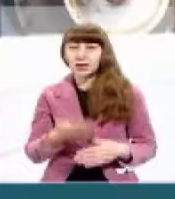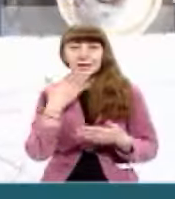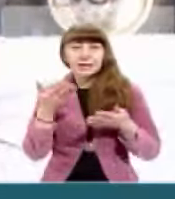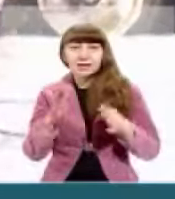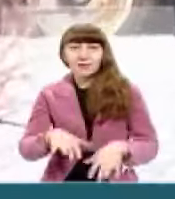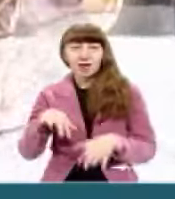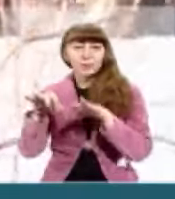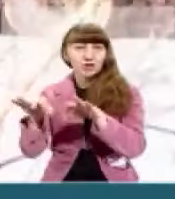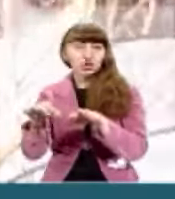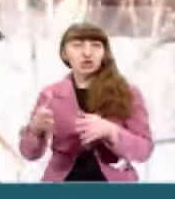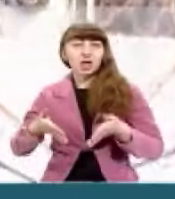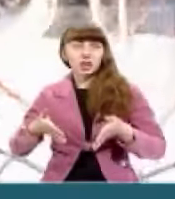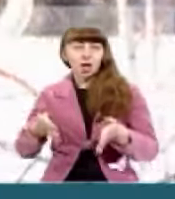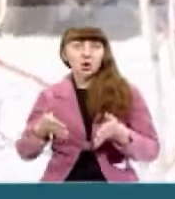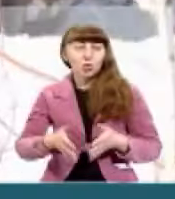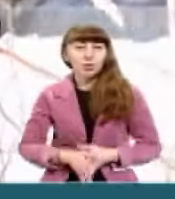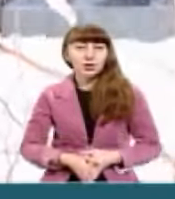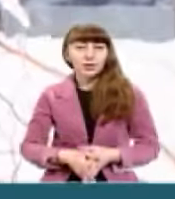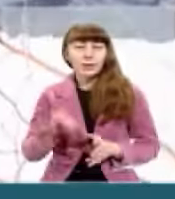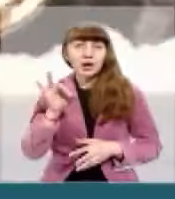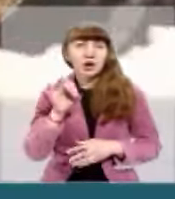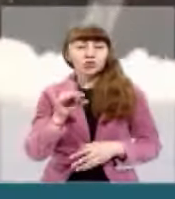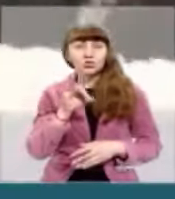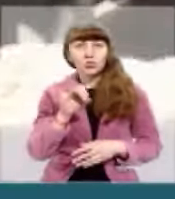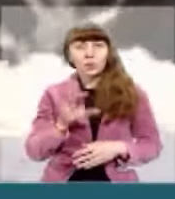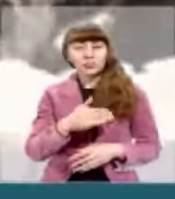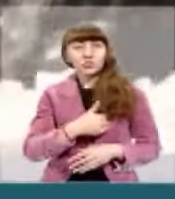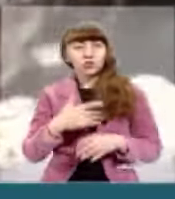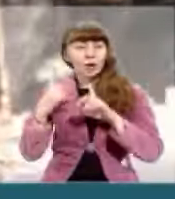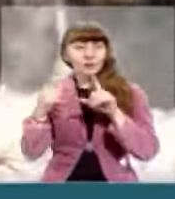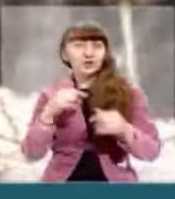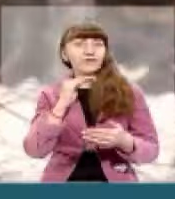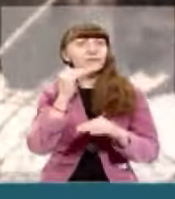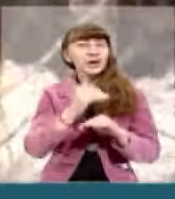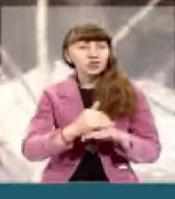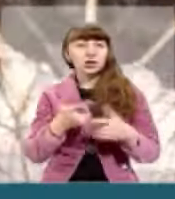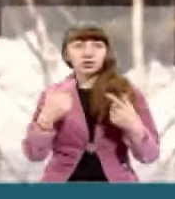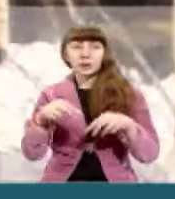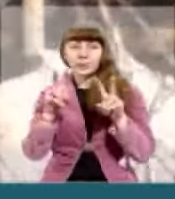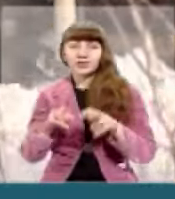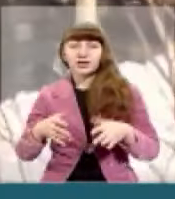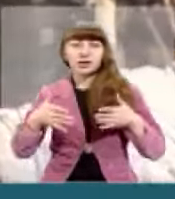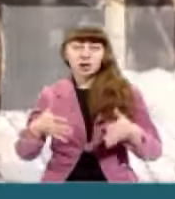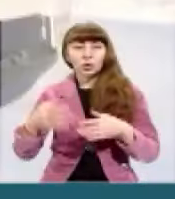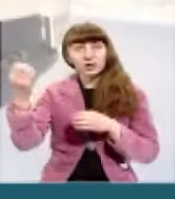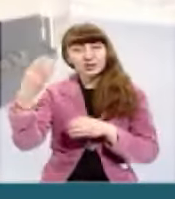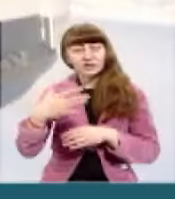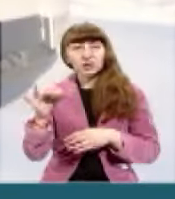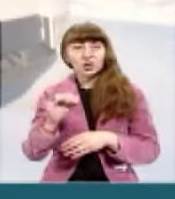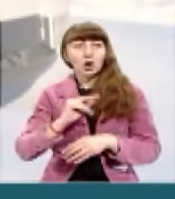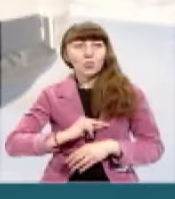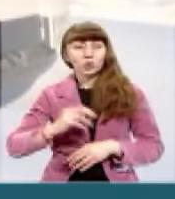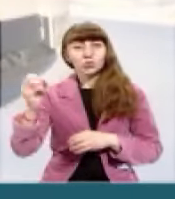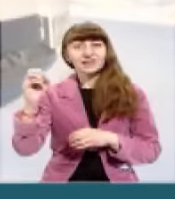проезжей части. К концу недели Марат Жундубаев планирует провести вечерний объезд по городу, где также проинспектируют дороги, освещение и